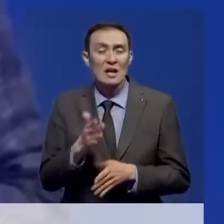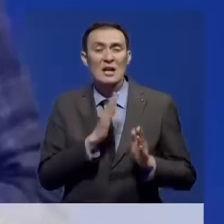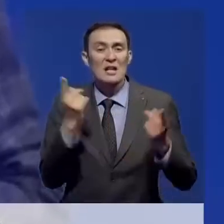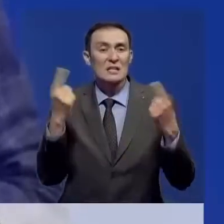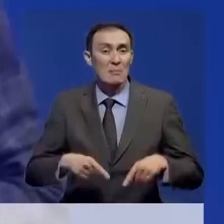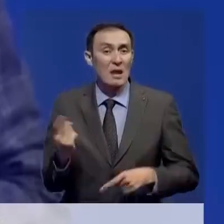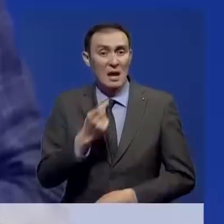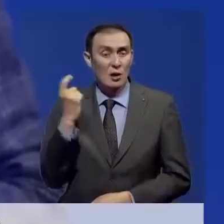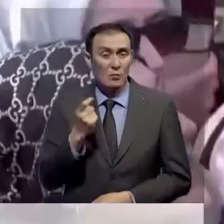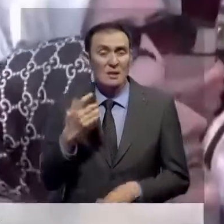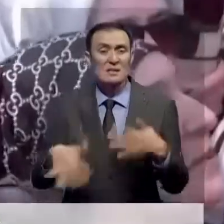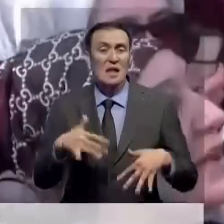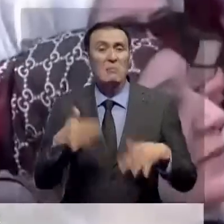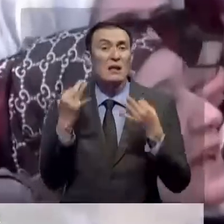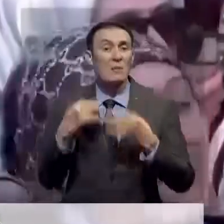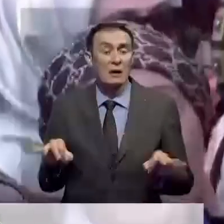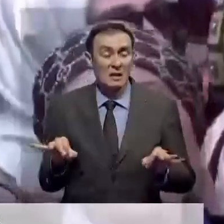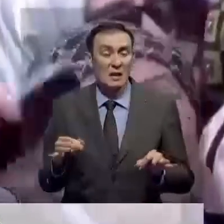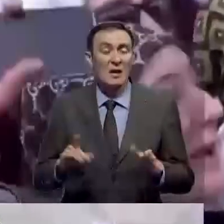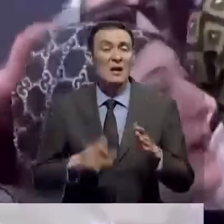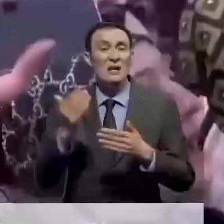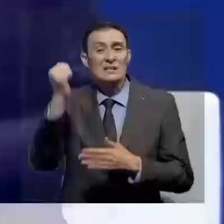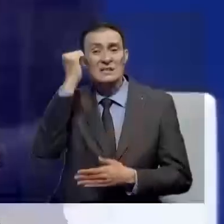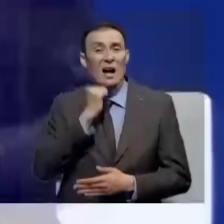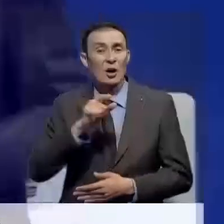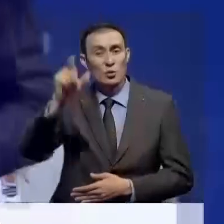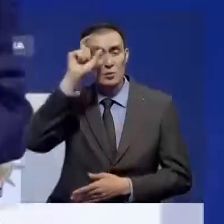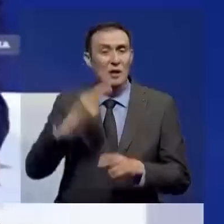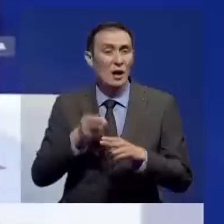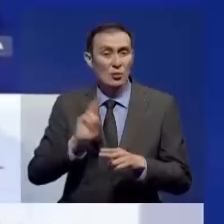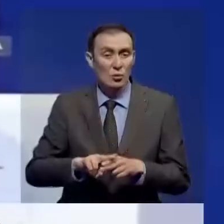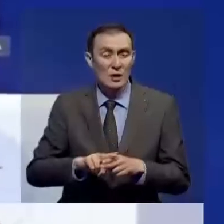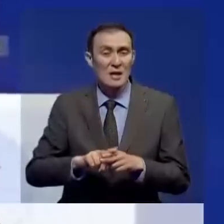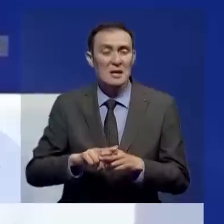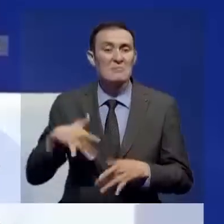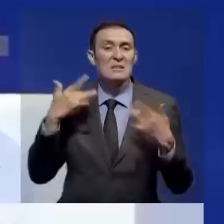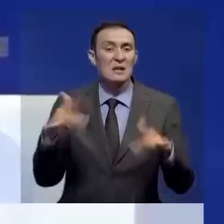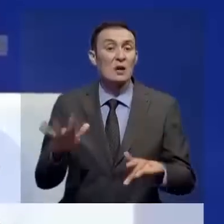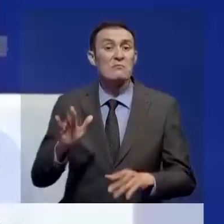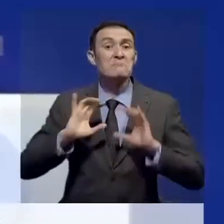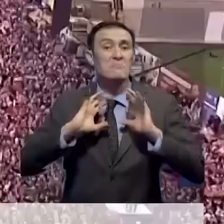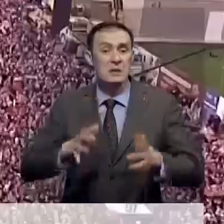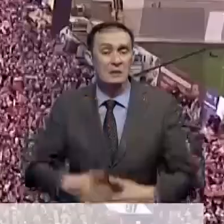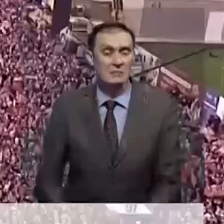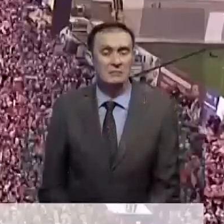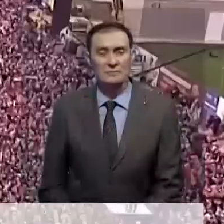нестабильной экономике, слабой демократии, на старой Турции, которую презирают в мире.